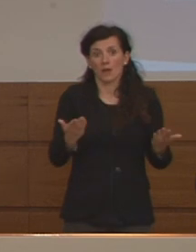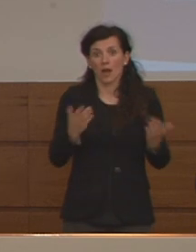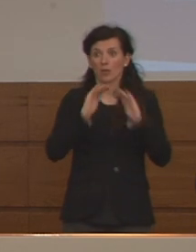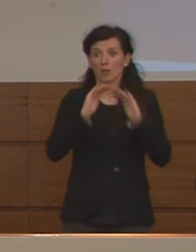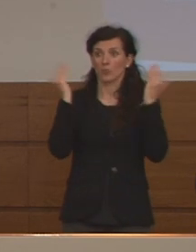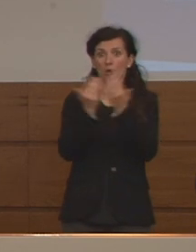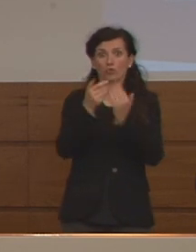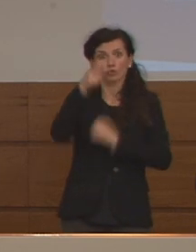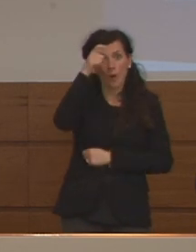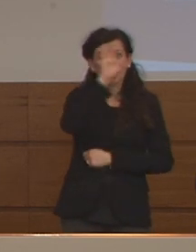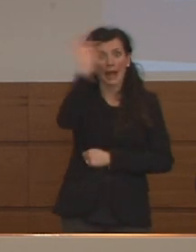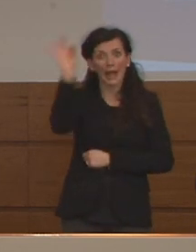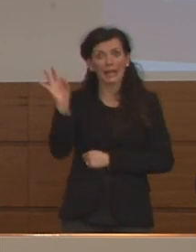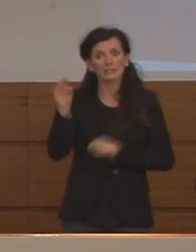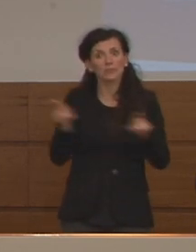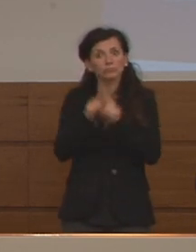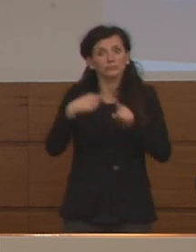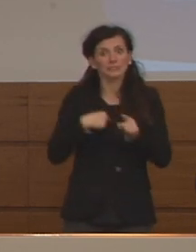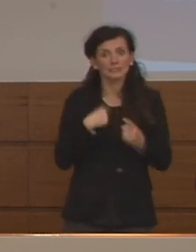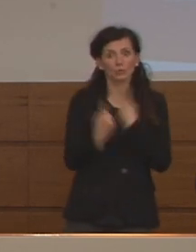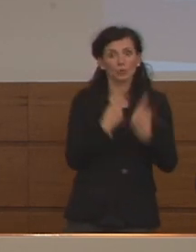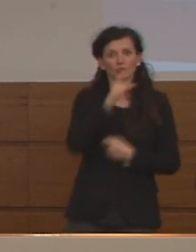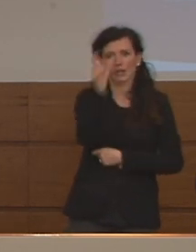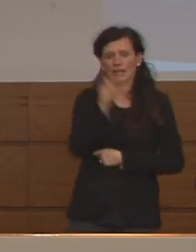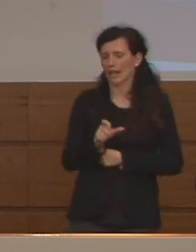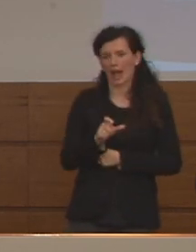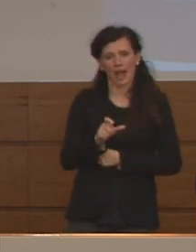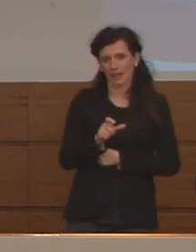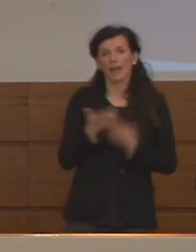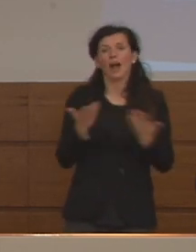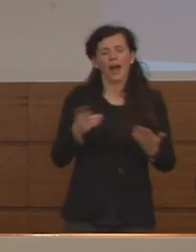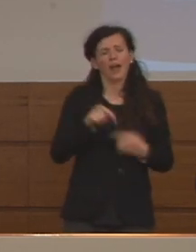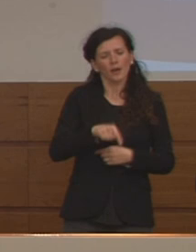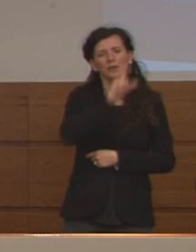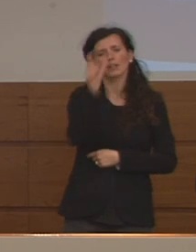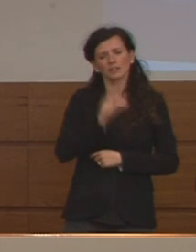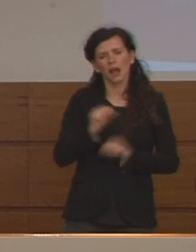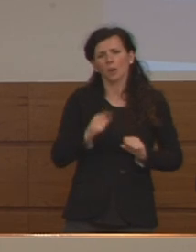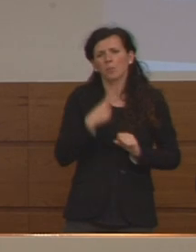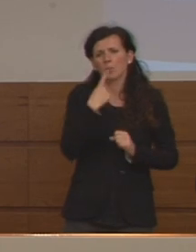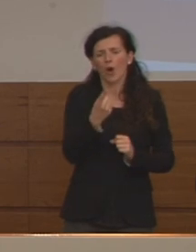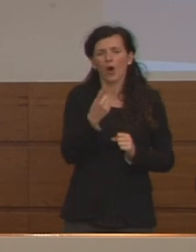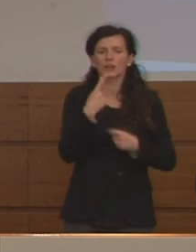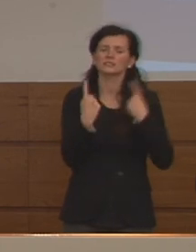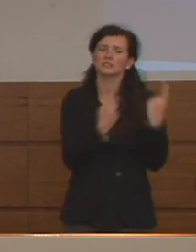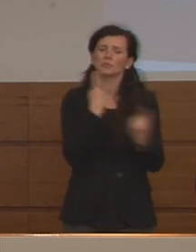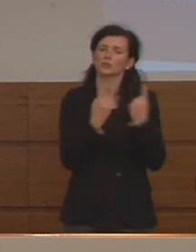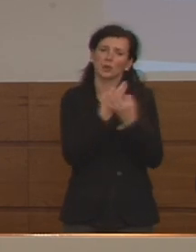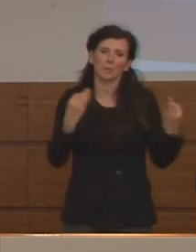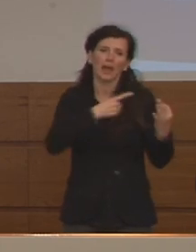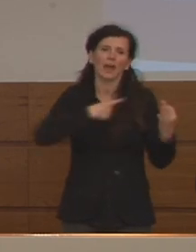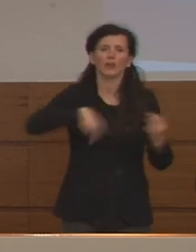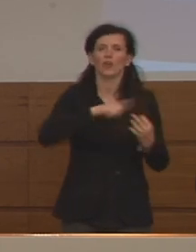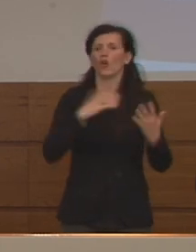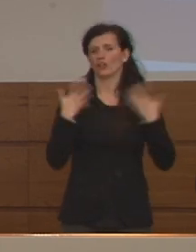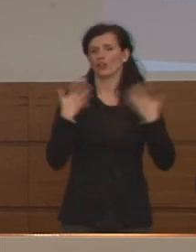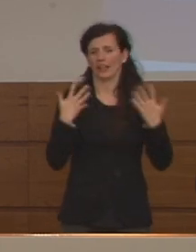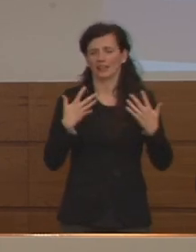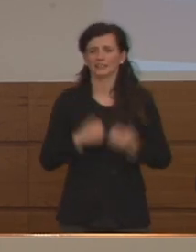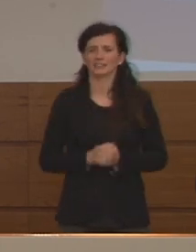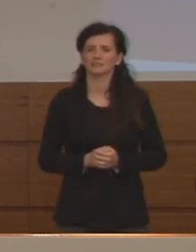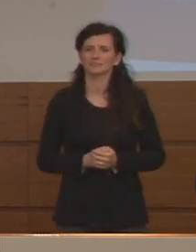situazione si sta verificando e quindi in italia le cose stanno andando particolarmente bene e ne dobbiamo essere contenti ne approfitto